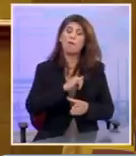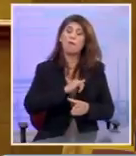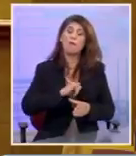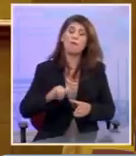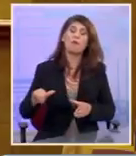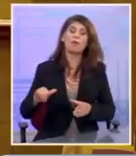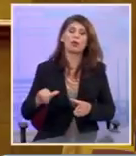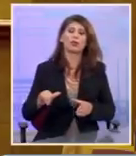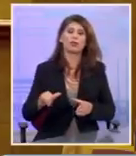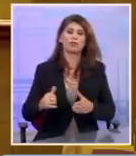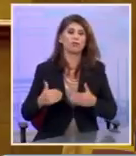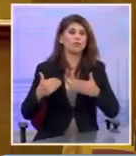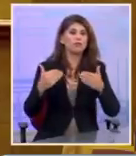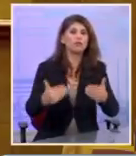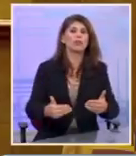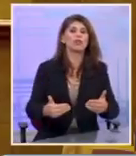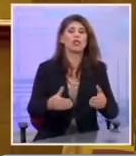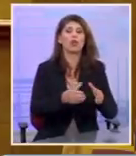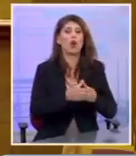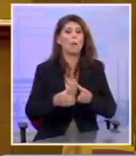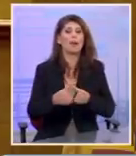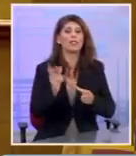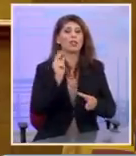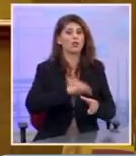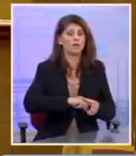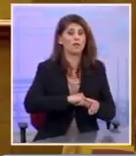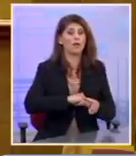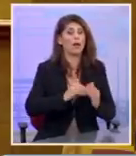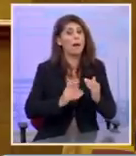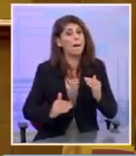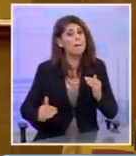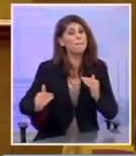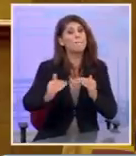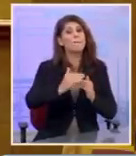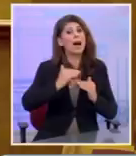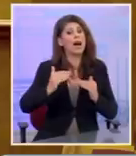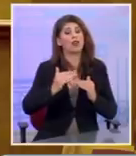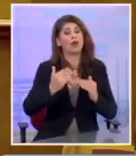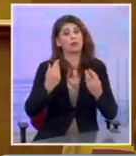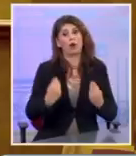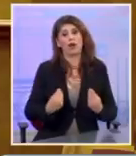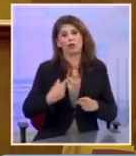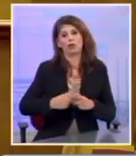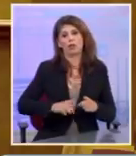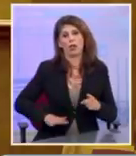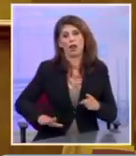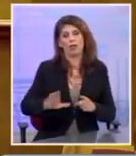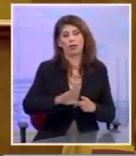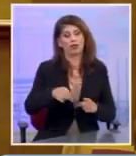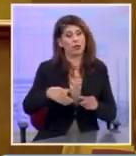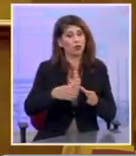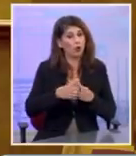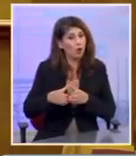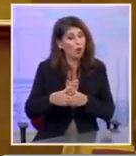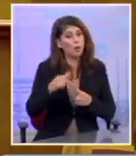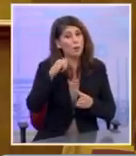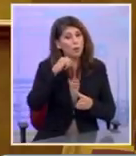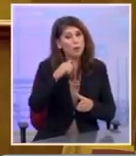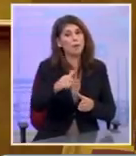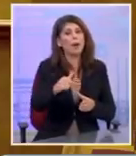δεν πρόταξε το κομματικό συμφέρον πάνω από το καλό του τόπου. Είναι η παράταξη που